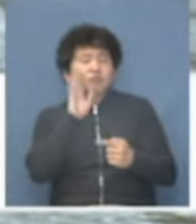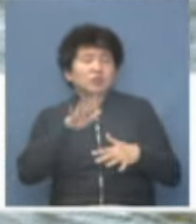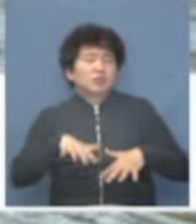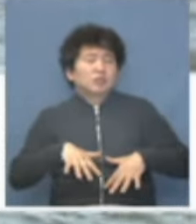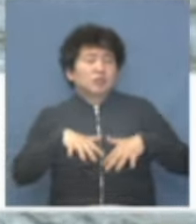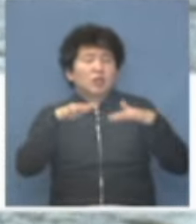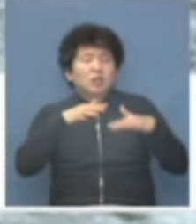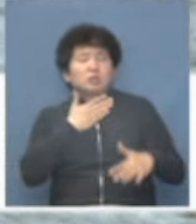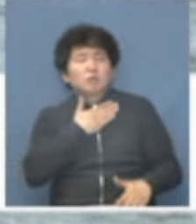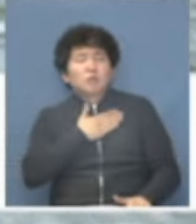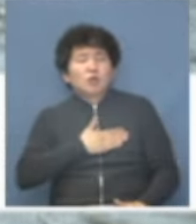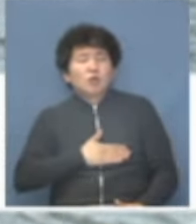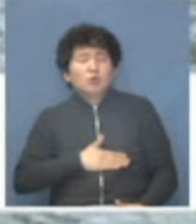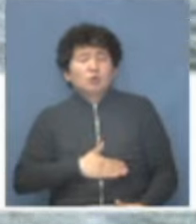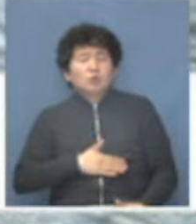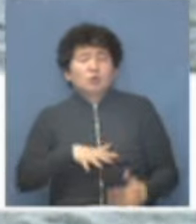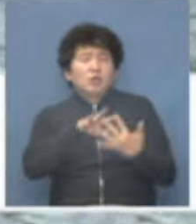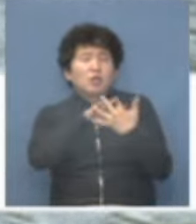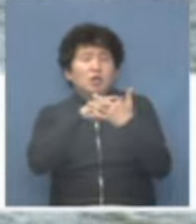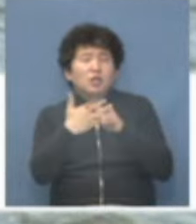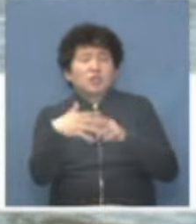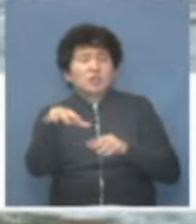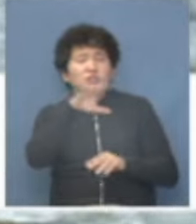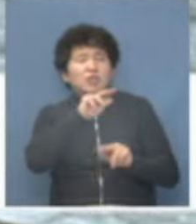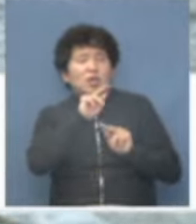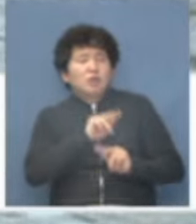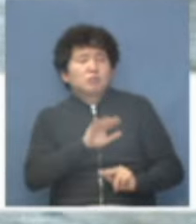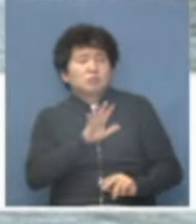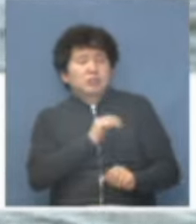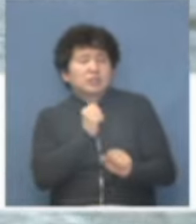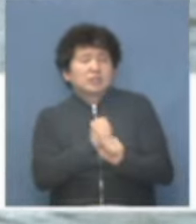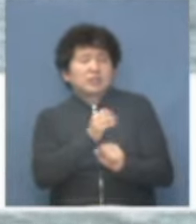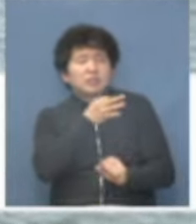для спокойствия жителей все работы были сделаны заранее.